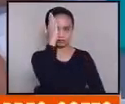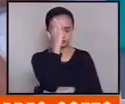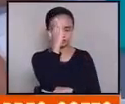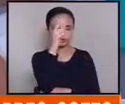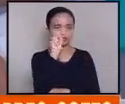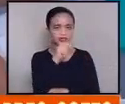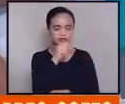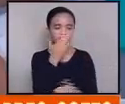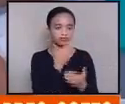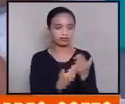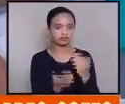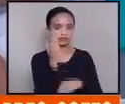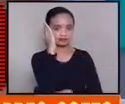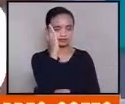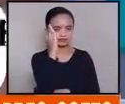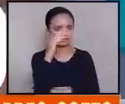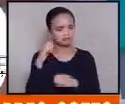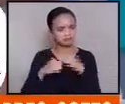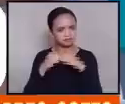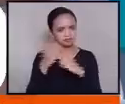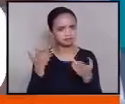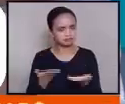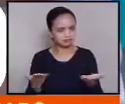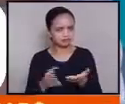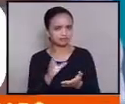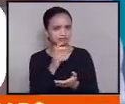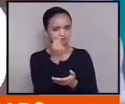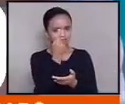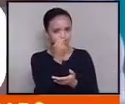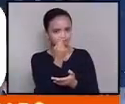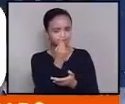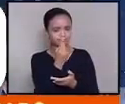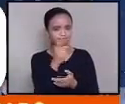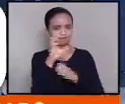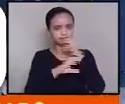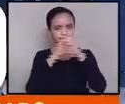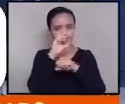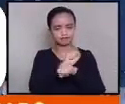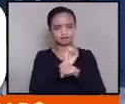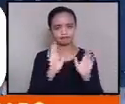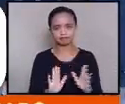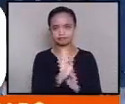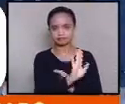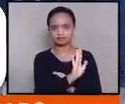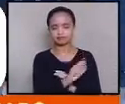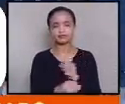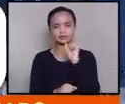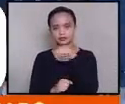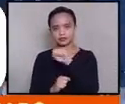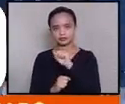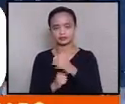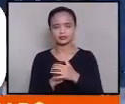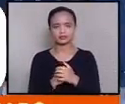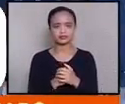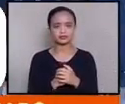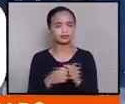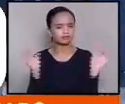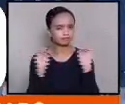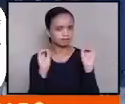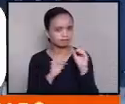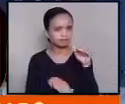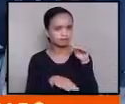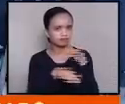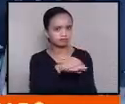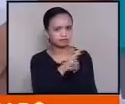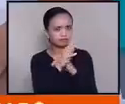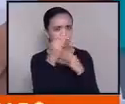Yes, magandang tanghali po. Engineer, andito po yung 11 mga construction workers niyo po, sir. Opo. Wala po sa minimum po,